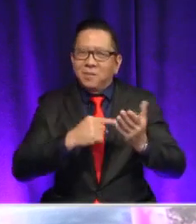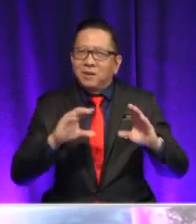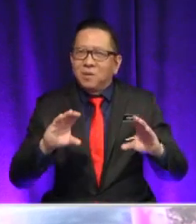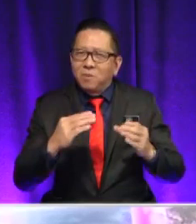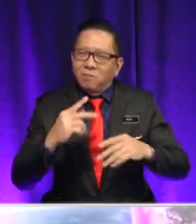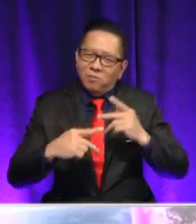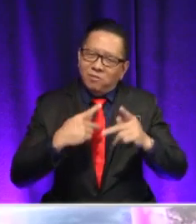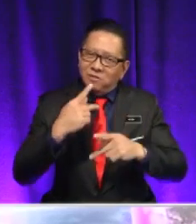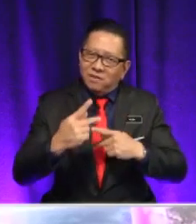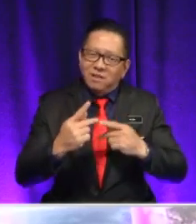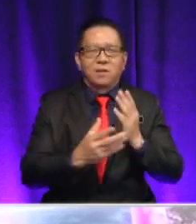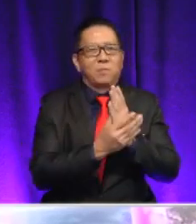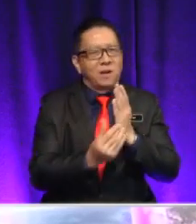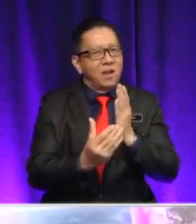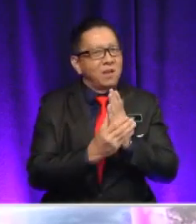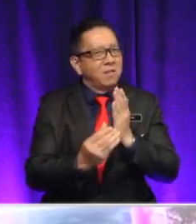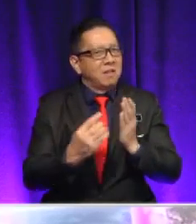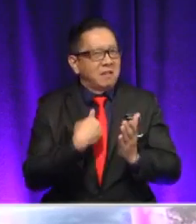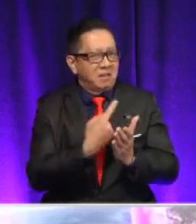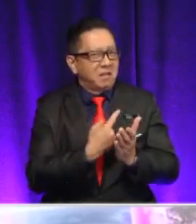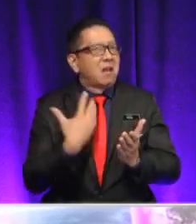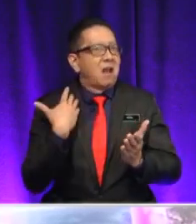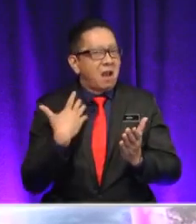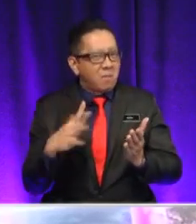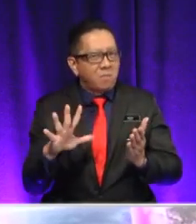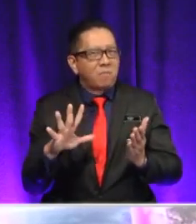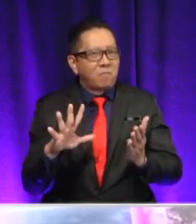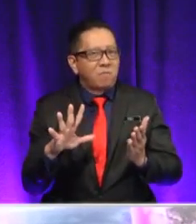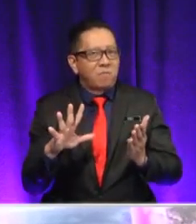ataupun kemahiran kemahiran yang tidak kita aplikasikan